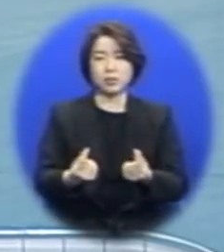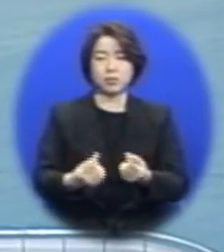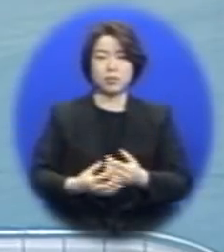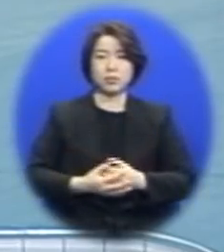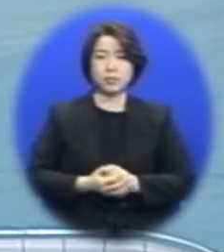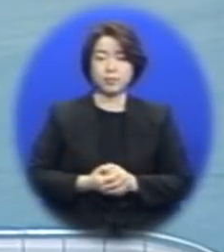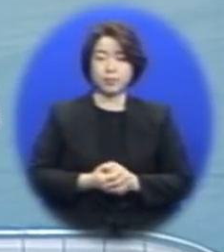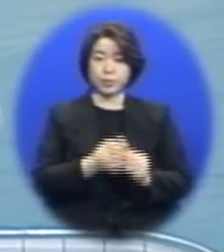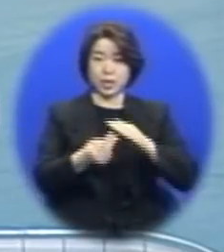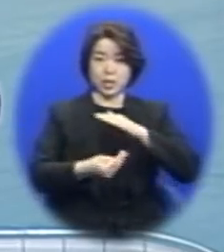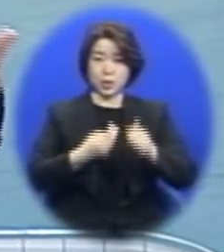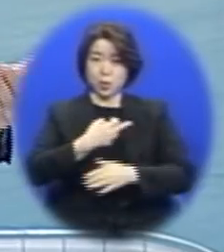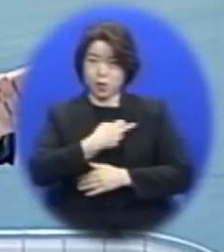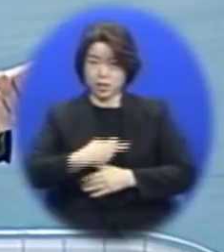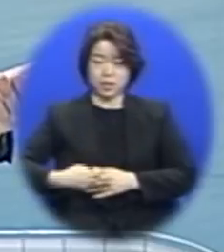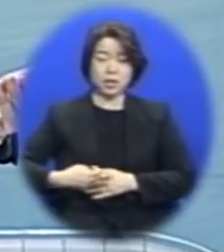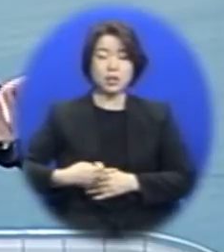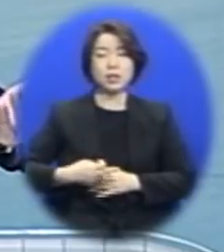요한 사도가